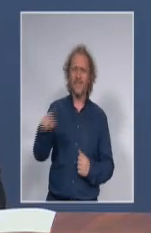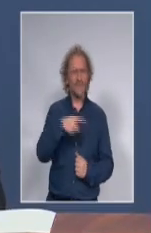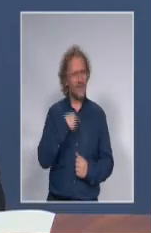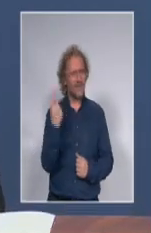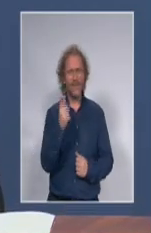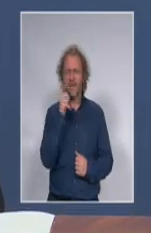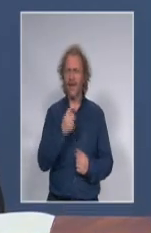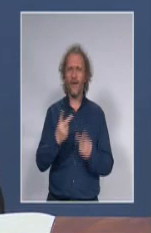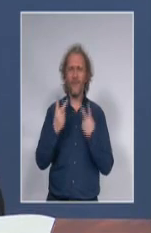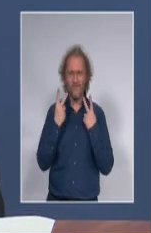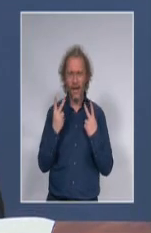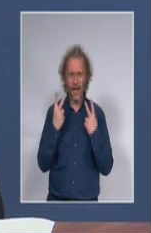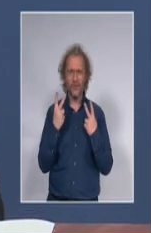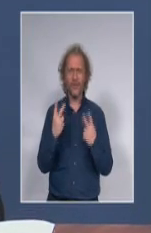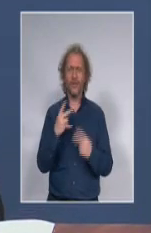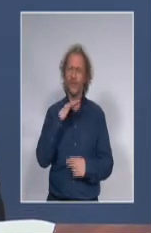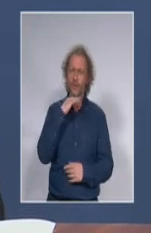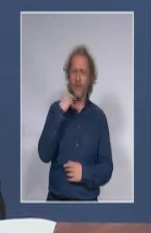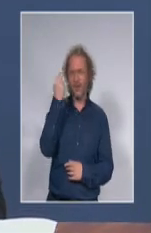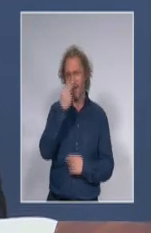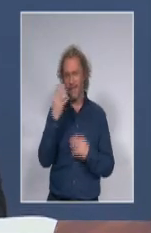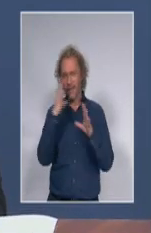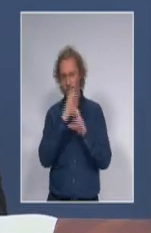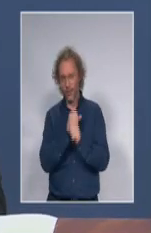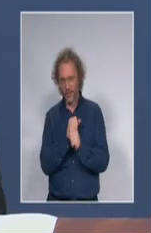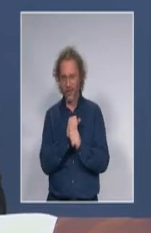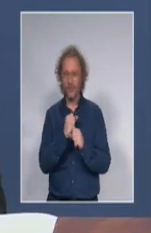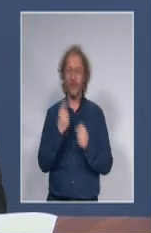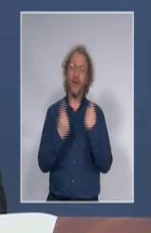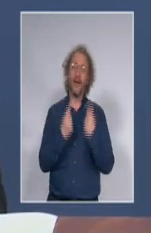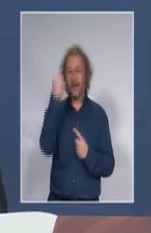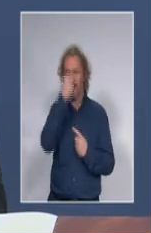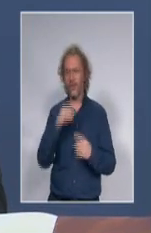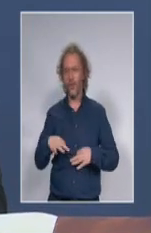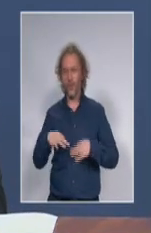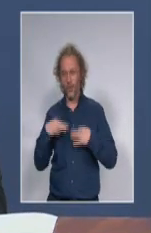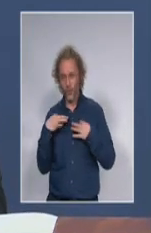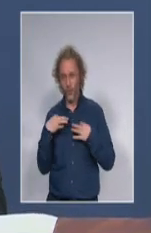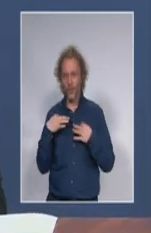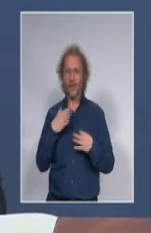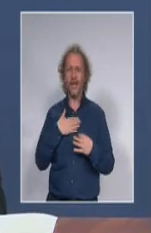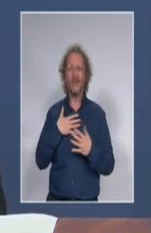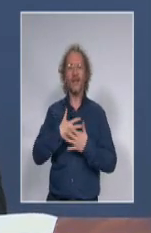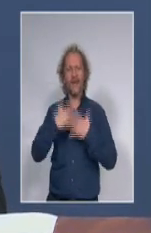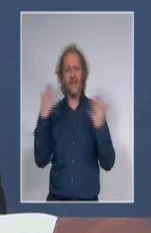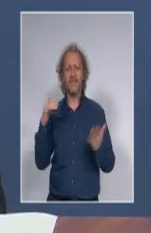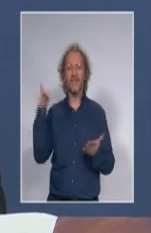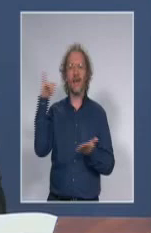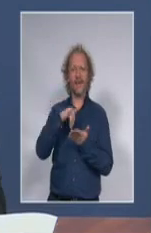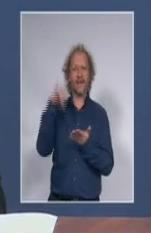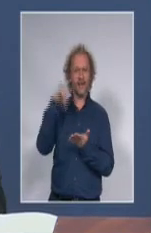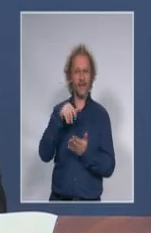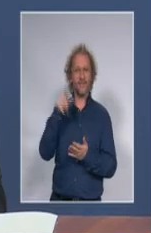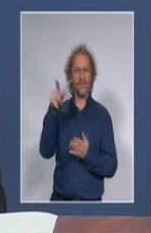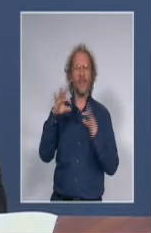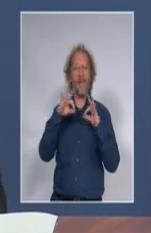subota večer ili nedelje jutro, vidjet ćemo kad će naš najveći avion A330 doleteti iz Kine.